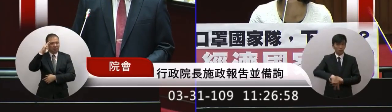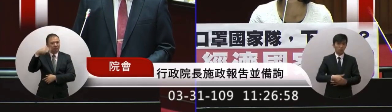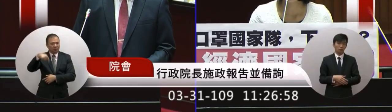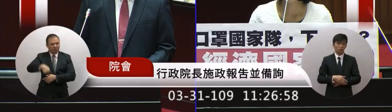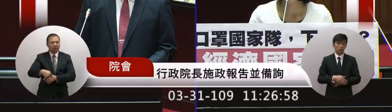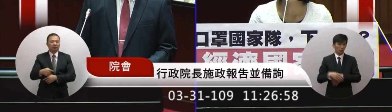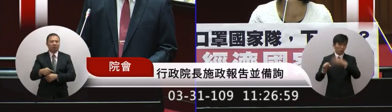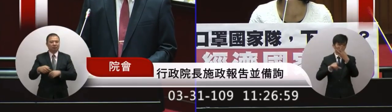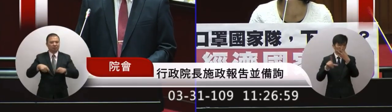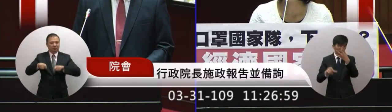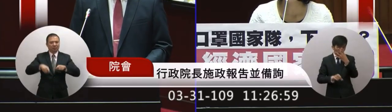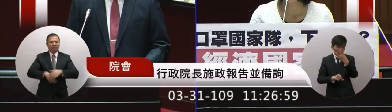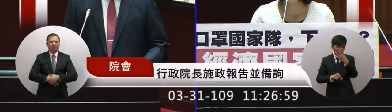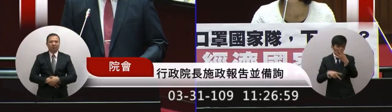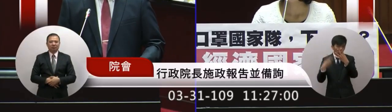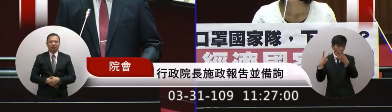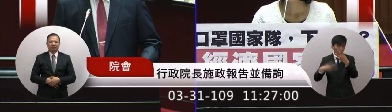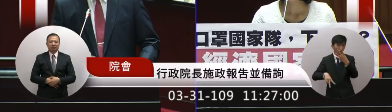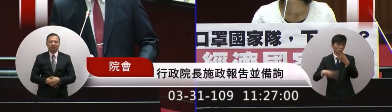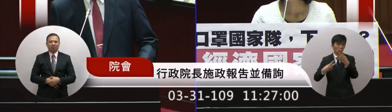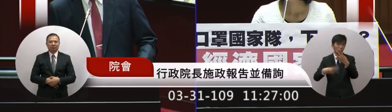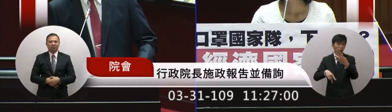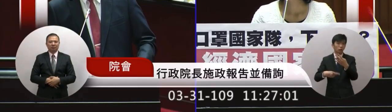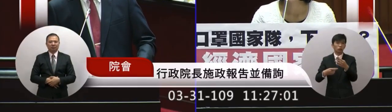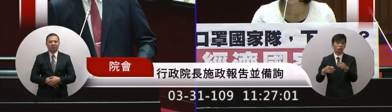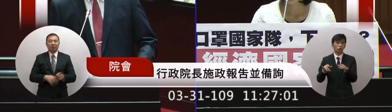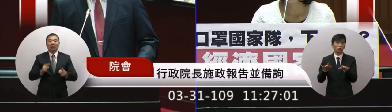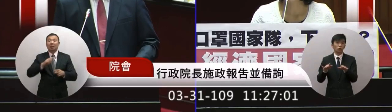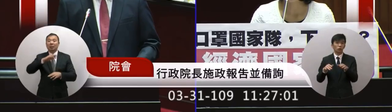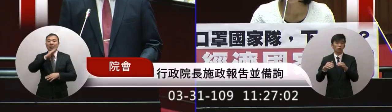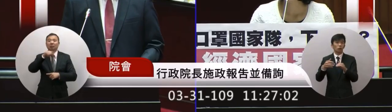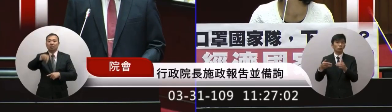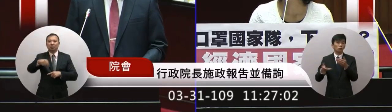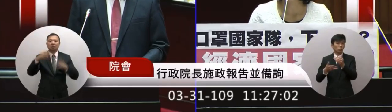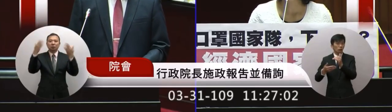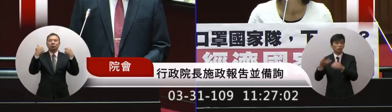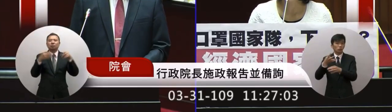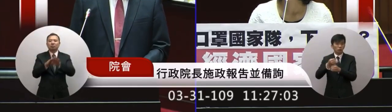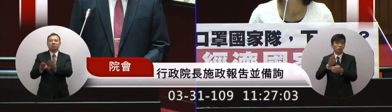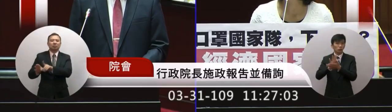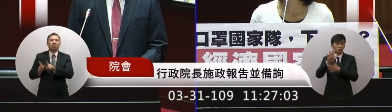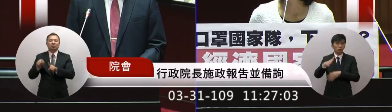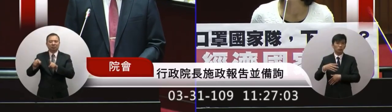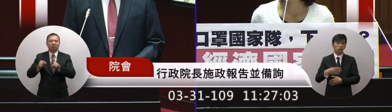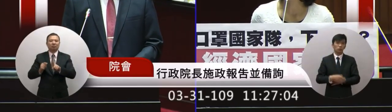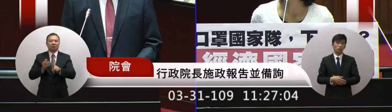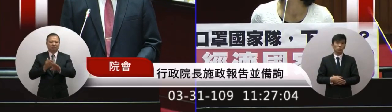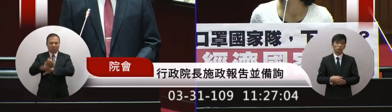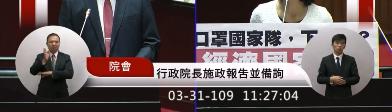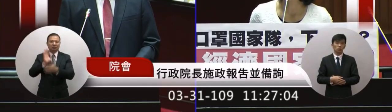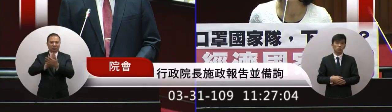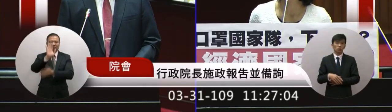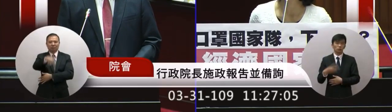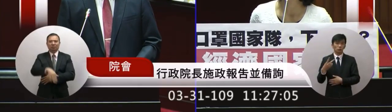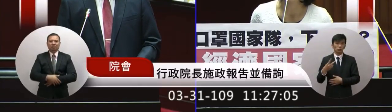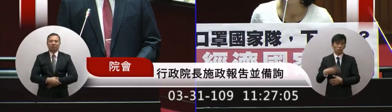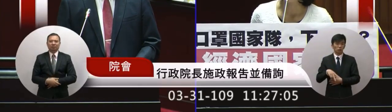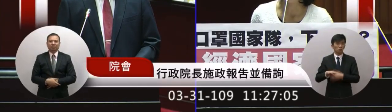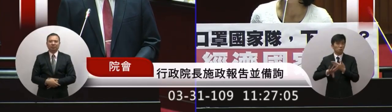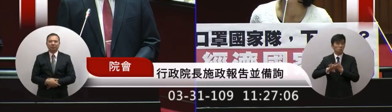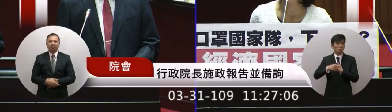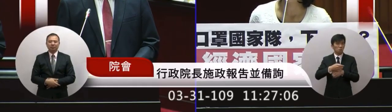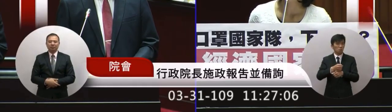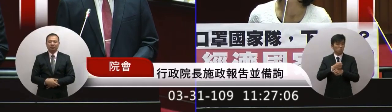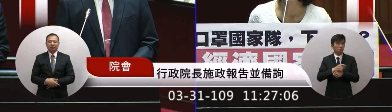所以细微。啊，是春假过后。 春假过后， 春节过后，好，春假过后，好。那么另外我们关注的就是，其实在